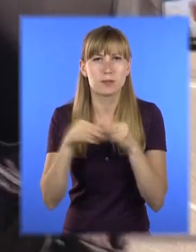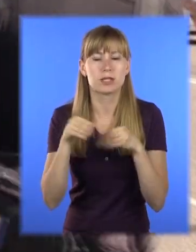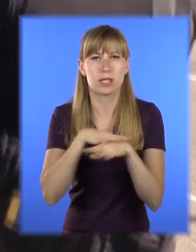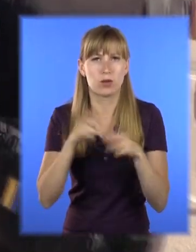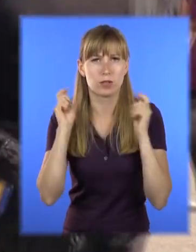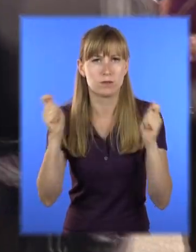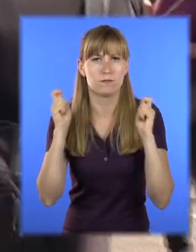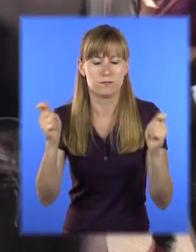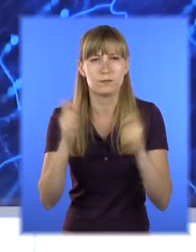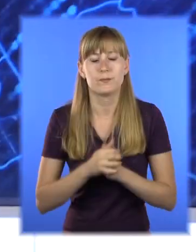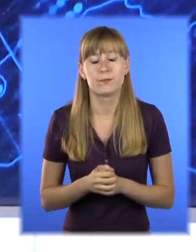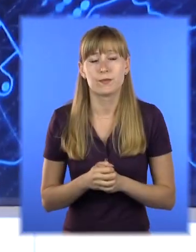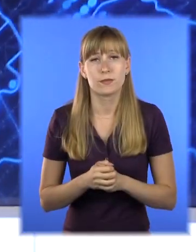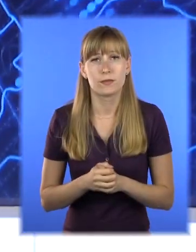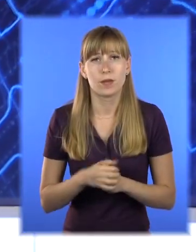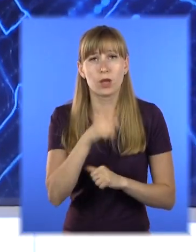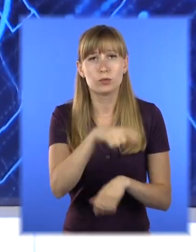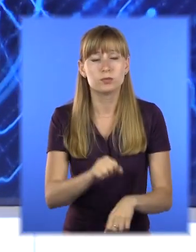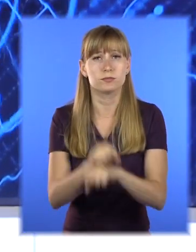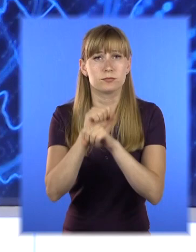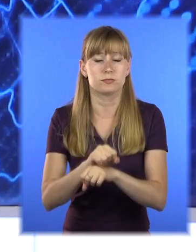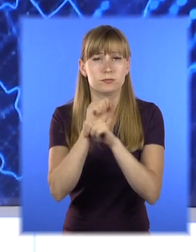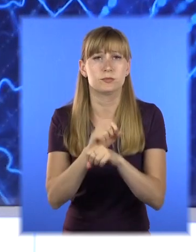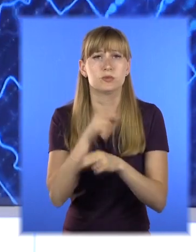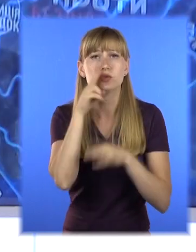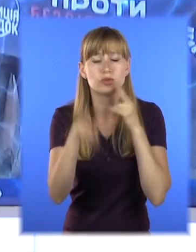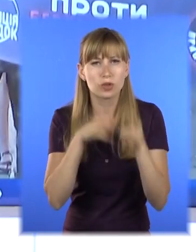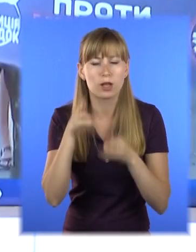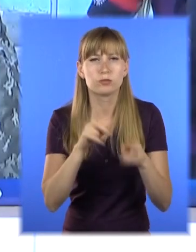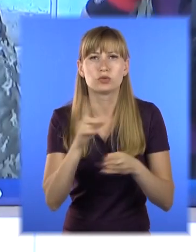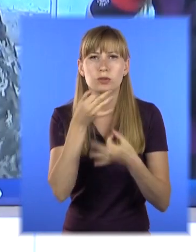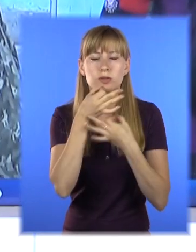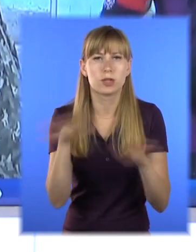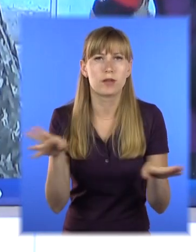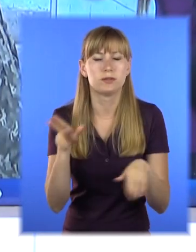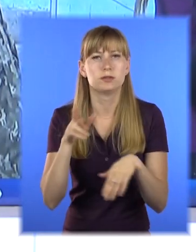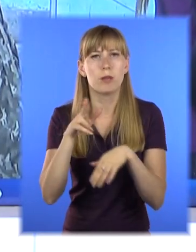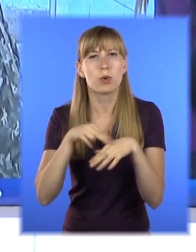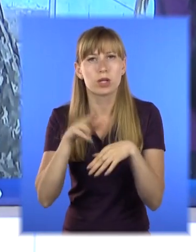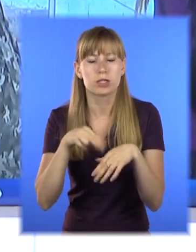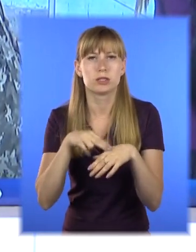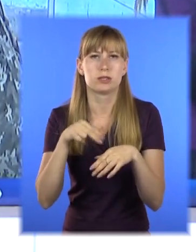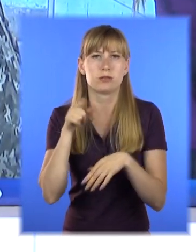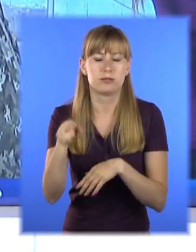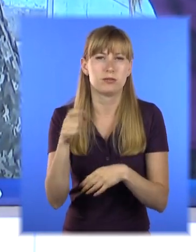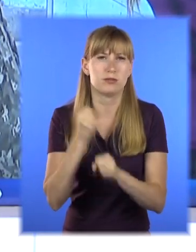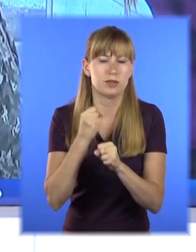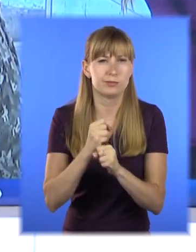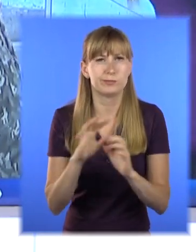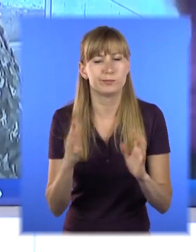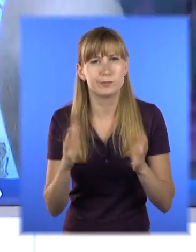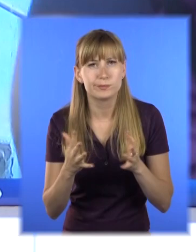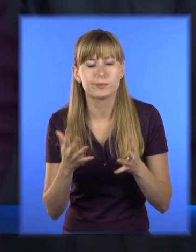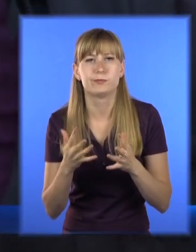Поліція! Народом! Мітингувальники також висловили претензії і до роботи місцевих правоохоронців. Зокрема,